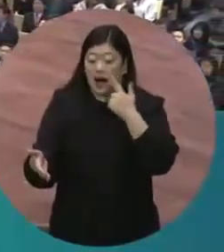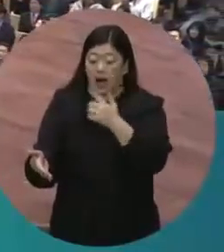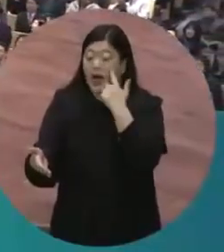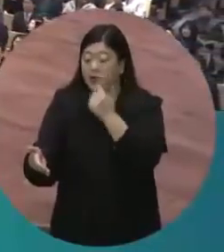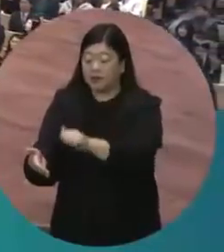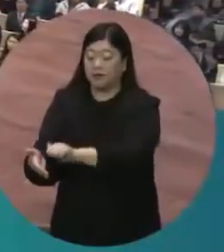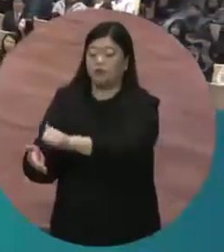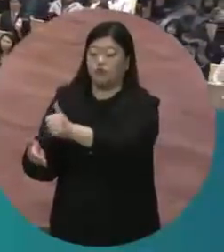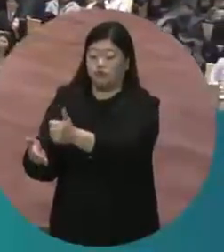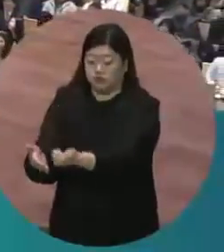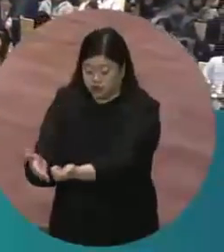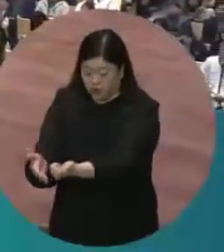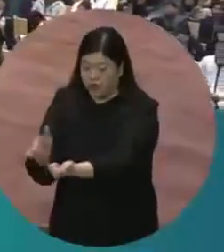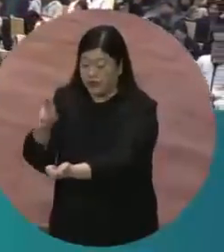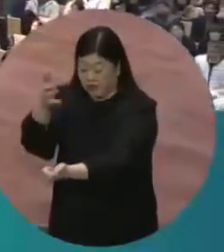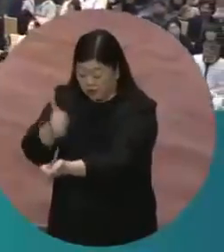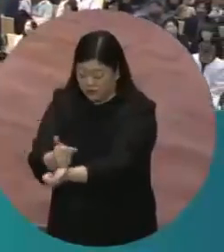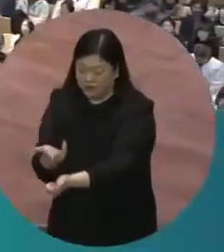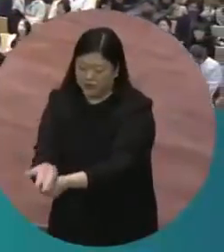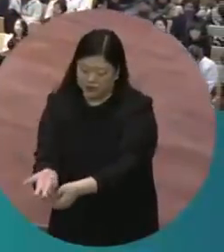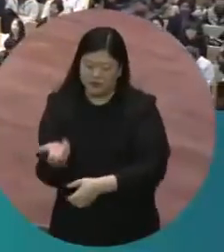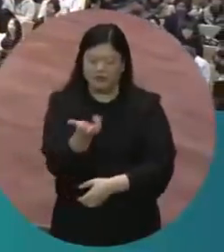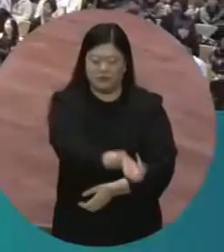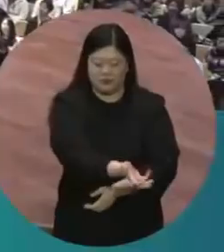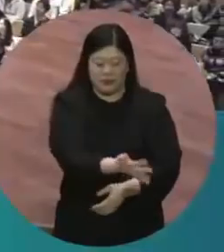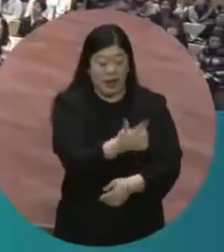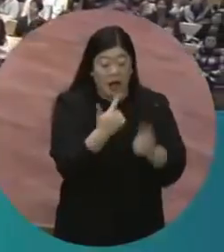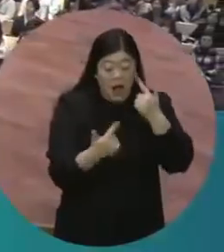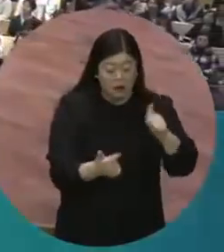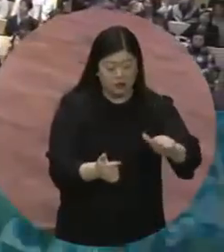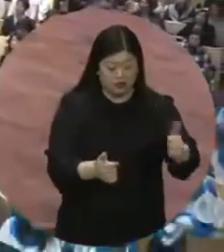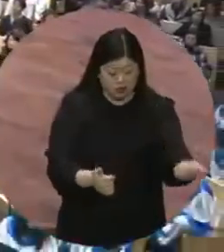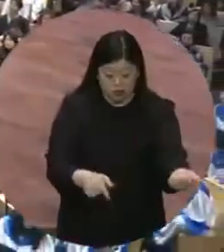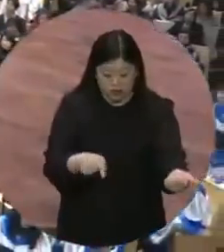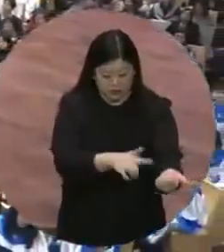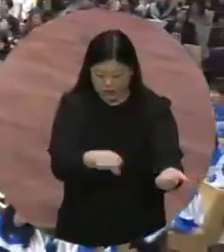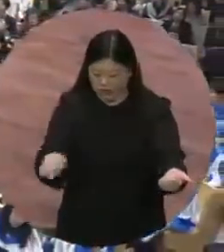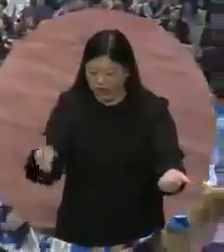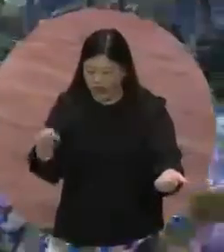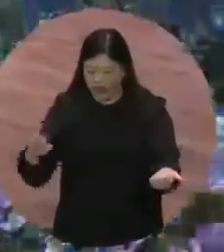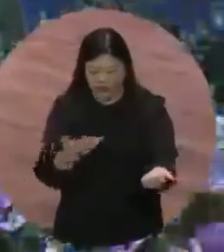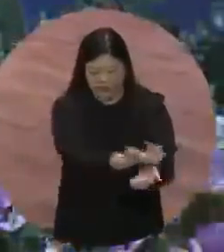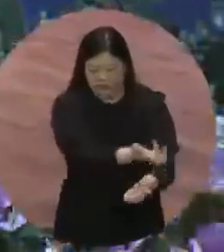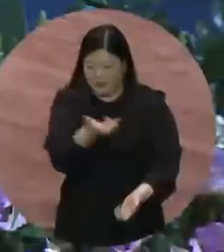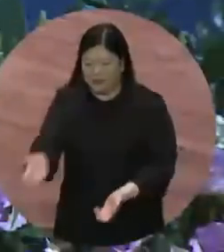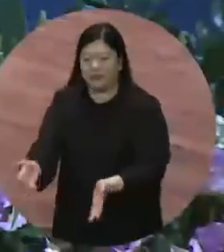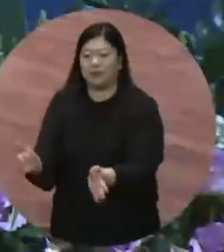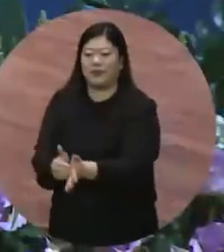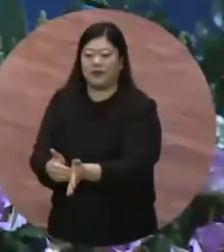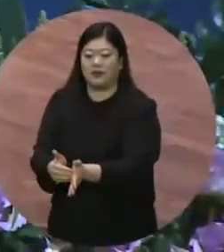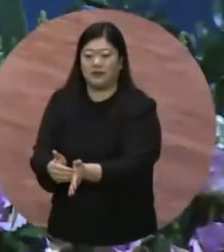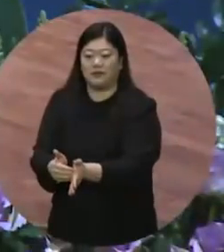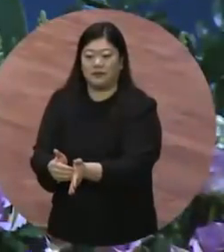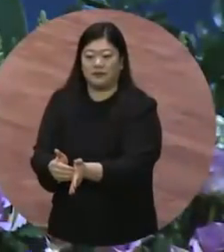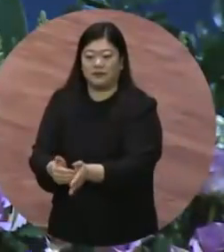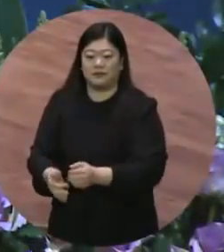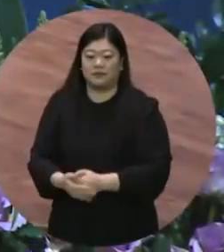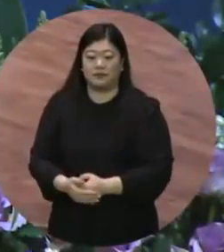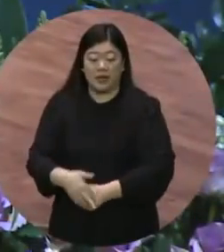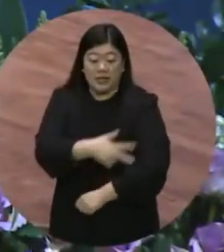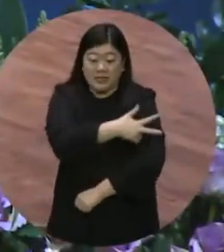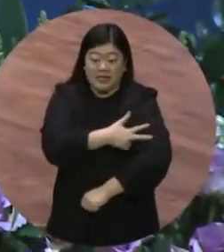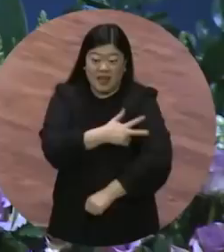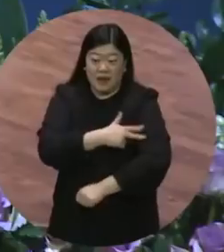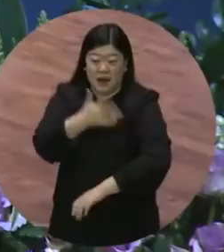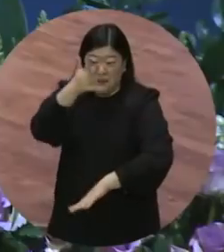지금 사는 이 땅으로 옮기셨느니라. 오늘 읽은 말씀은 스데반의 순교 직전에 했던 설교입니다. 이스라엘